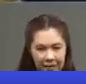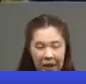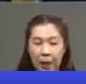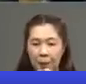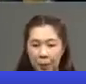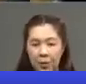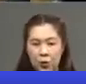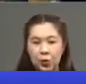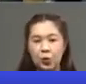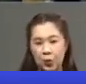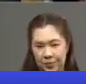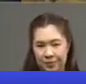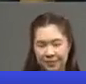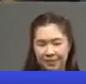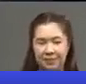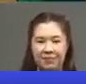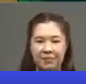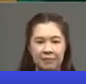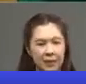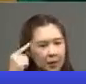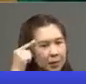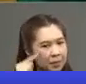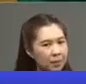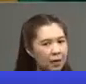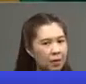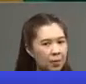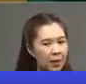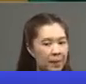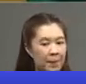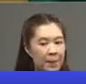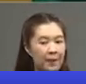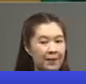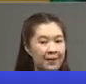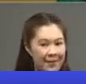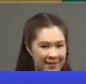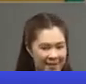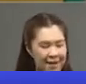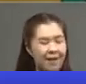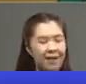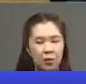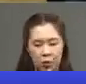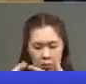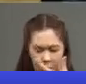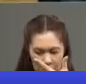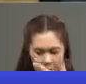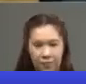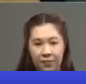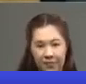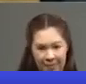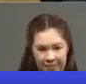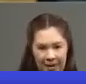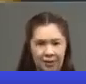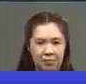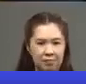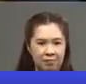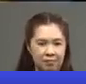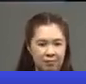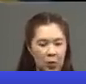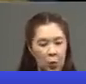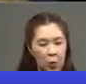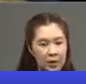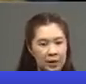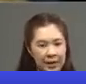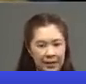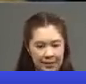พล.ตำรวจเอกนะครับถึงพล.ตำรวจโทแล้วก็มีวาระประจำปีของของทางด้านสำนักงานตำรวจแห่งชาติประจำ